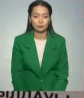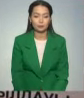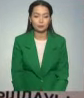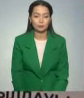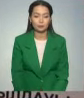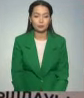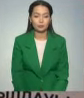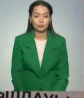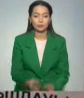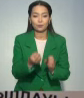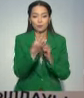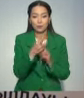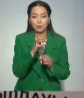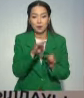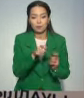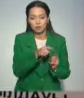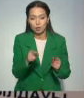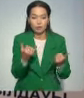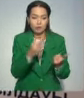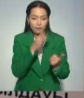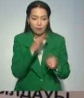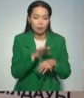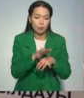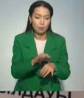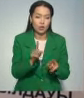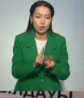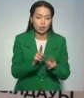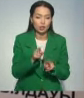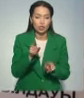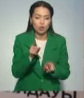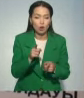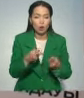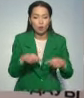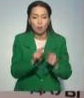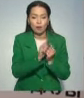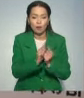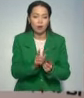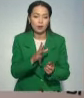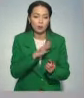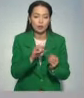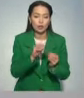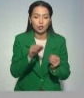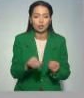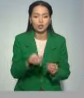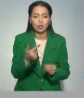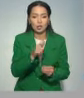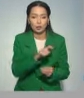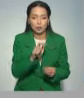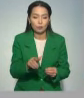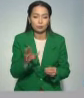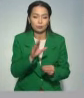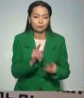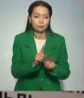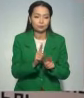с 14 марта по настоящее время мы провели почти тысячи мобильных общественных приемных принято 10 тысяч граждан они